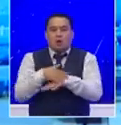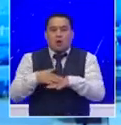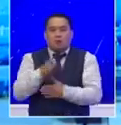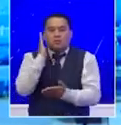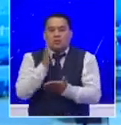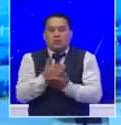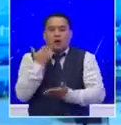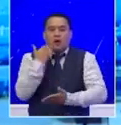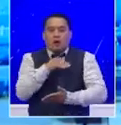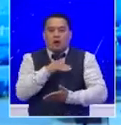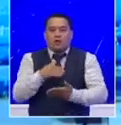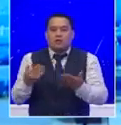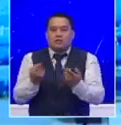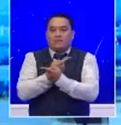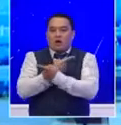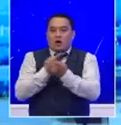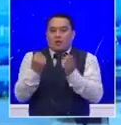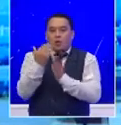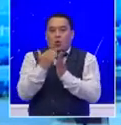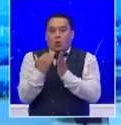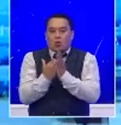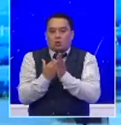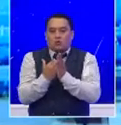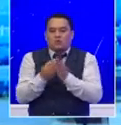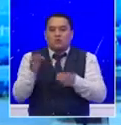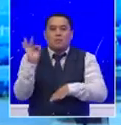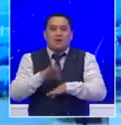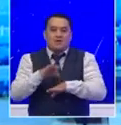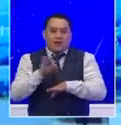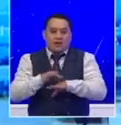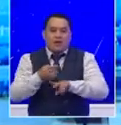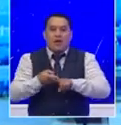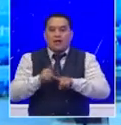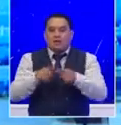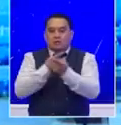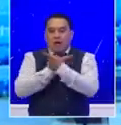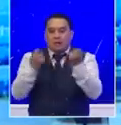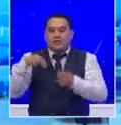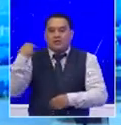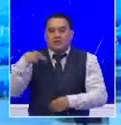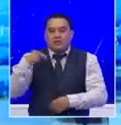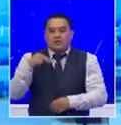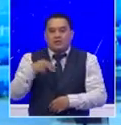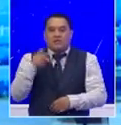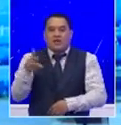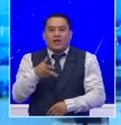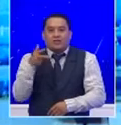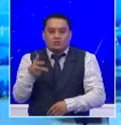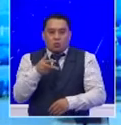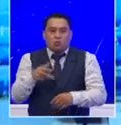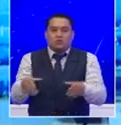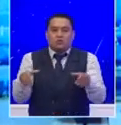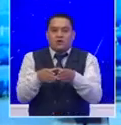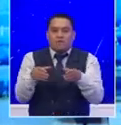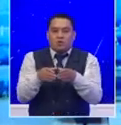прямой и качественной информацией по алгоритму действий в случае заболевания. Об этом заявил президент в режиме видеоконференц-связи с